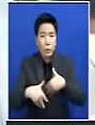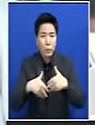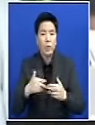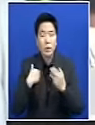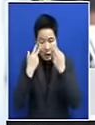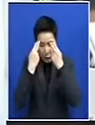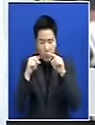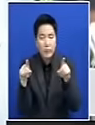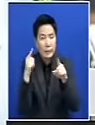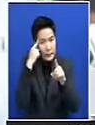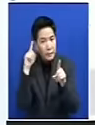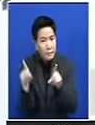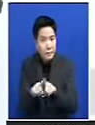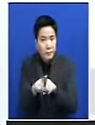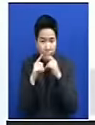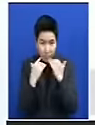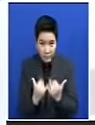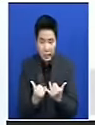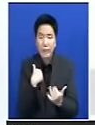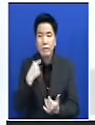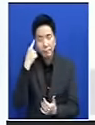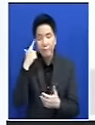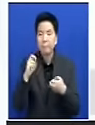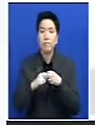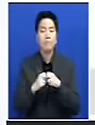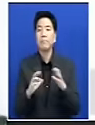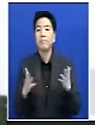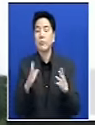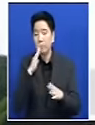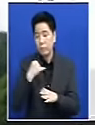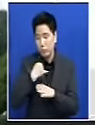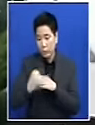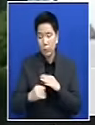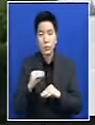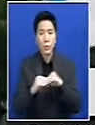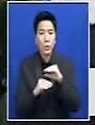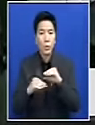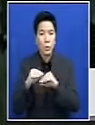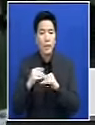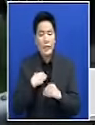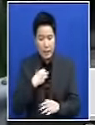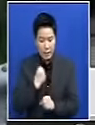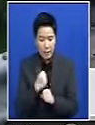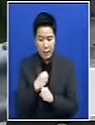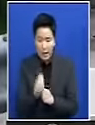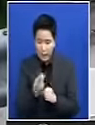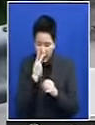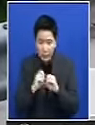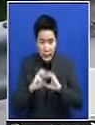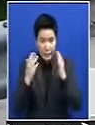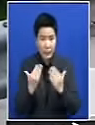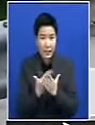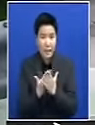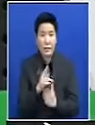ายกเห็นด้วยกับนโยบายนี้นะคะแล้วก็ไม่มีข้อครหาเมื่อสิ้นสุดโครงการอยากจะให้ทำเป็นรูปธรรมด้วยวง